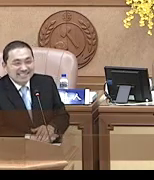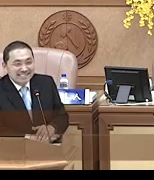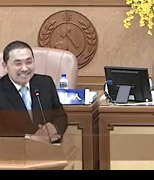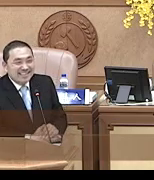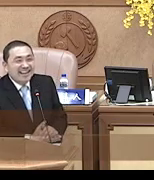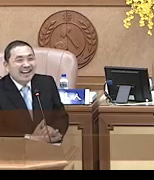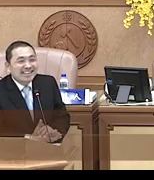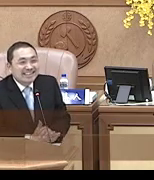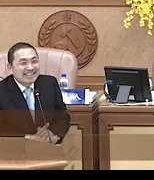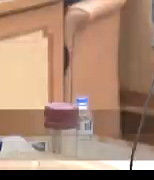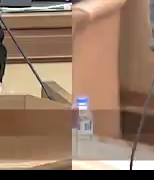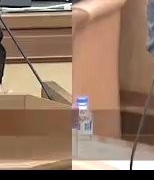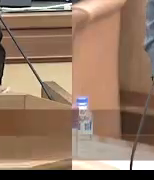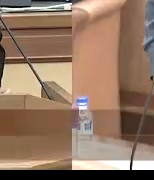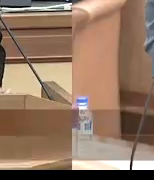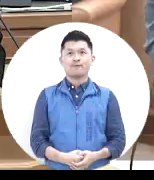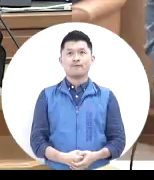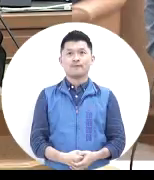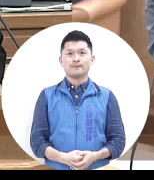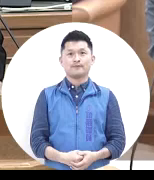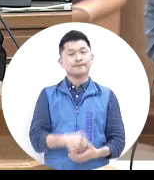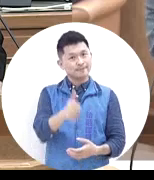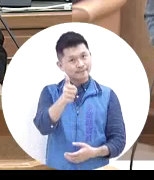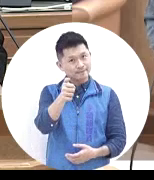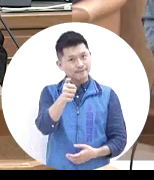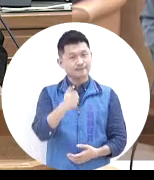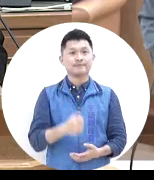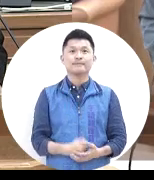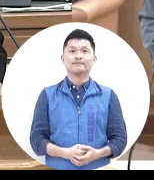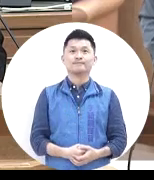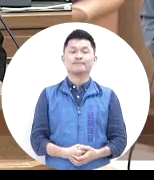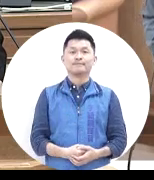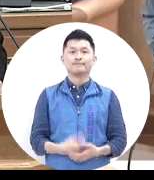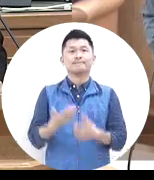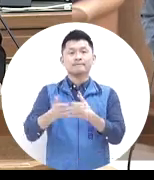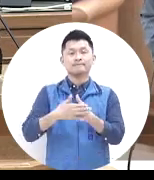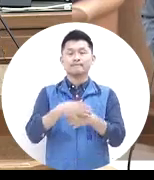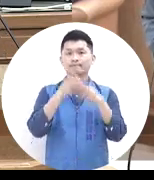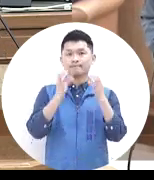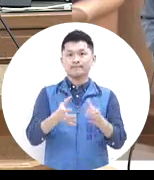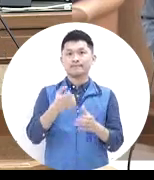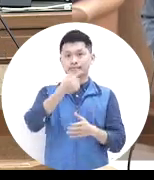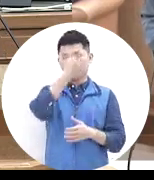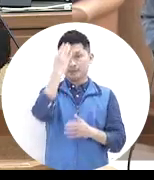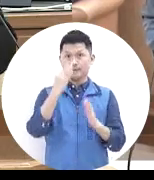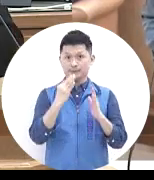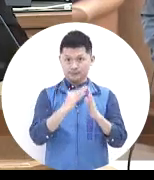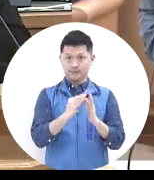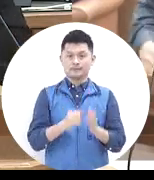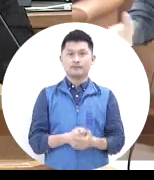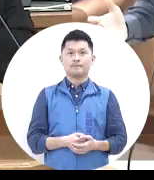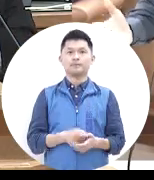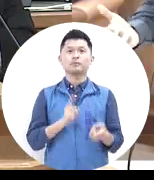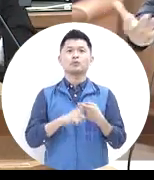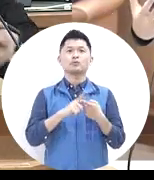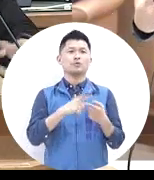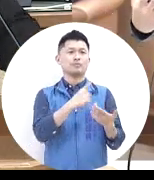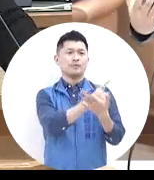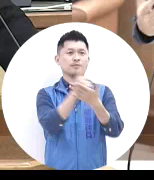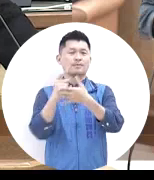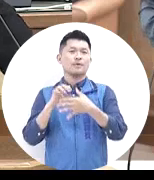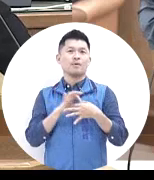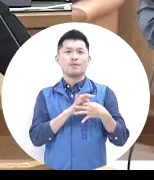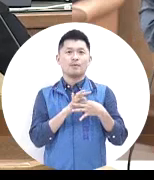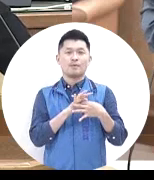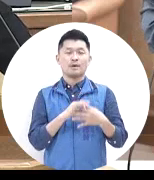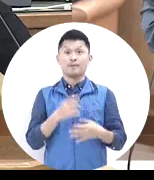市长啊，徐先生啊，真正感谢你啊，让我们成立这个青年这个局。 因为 从我